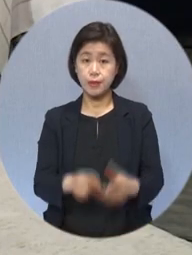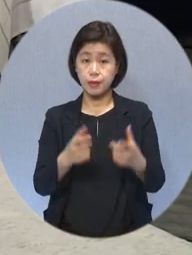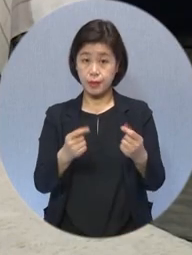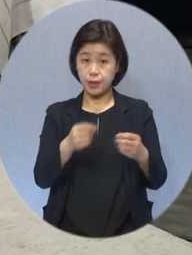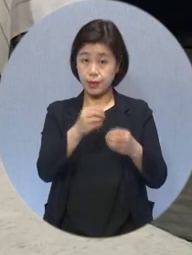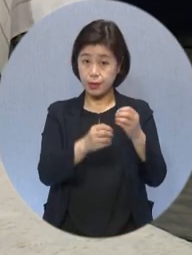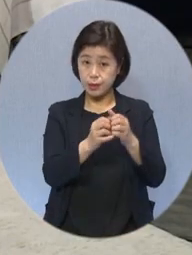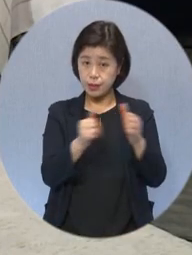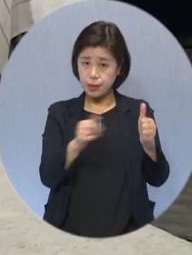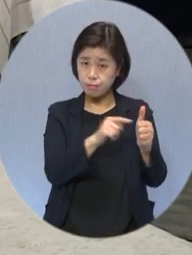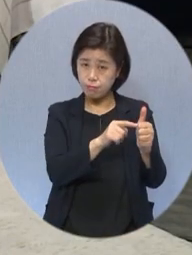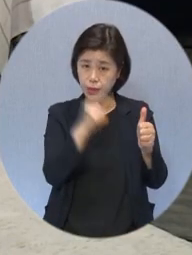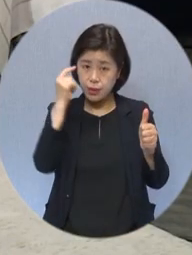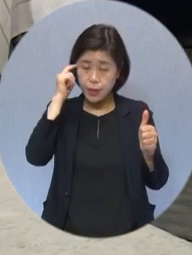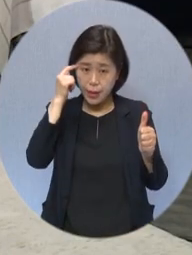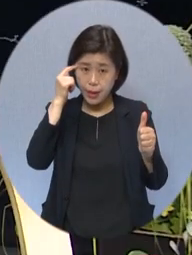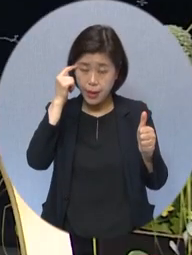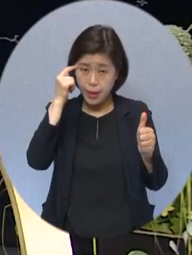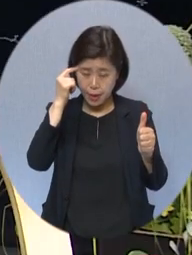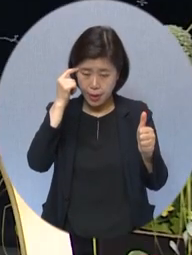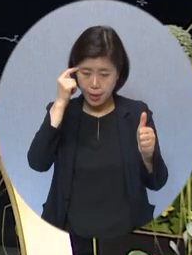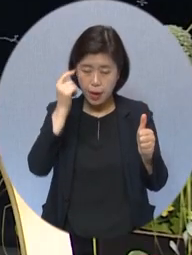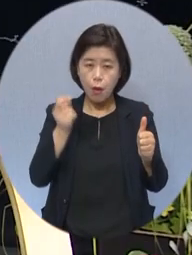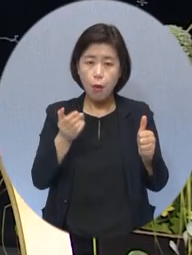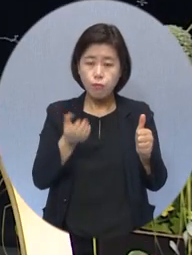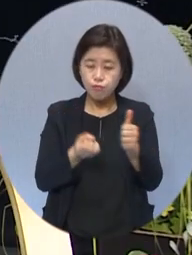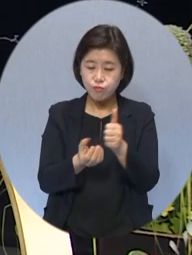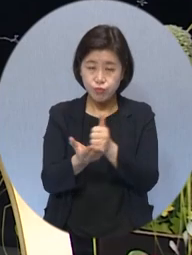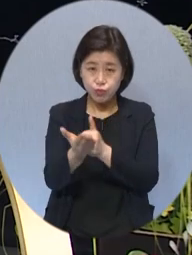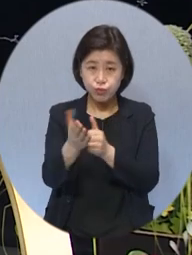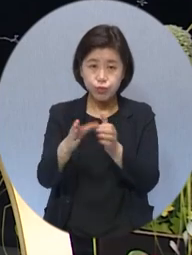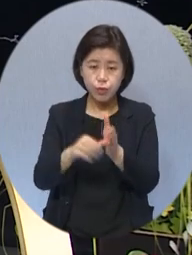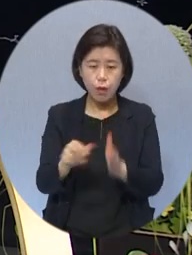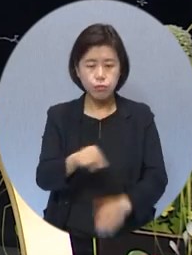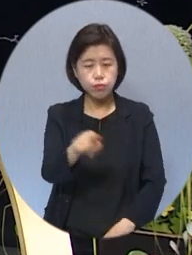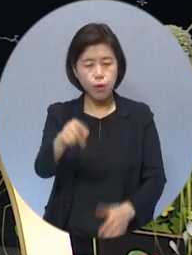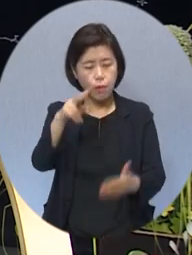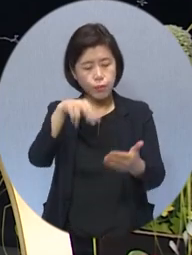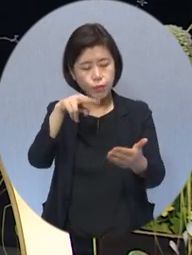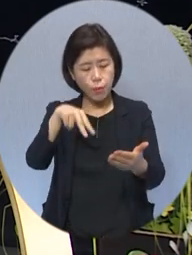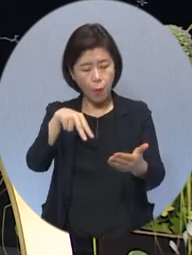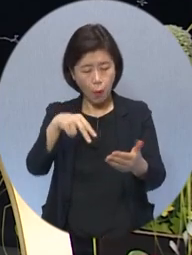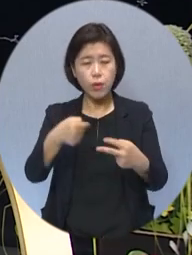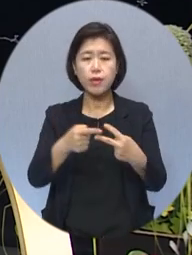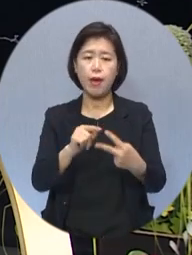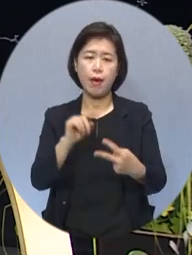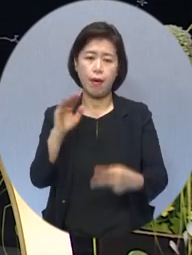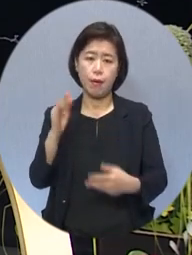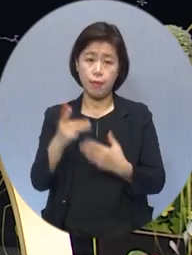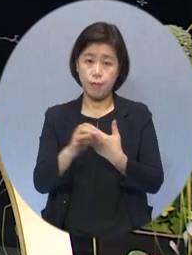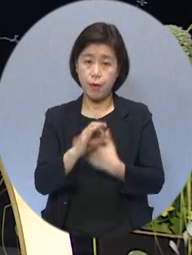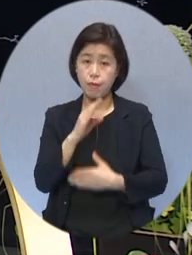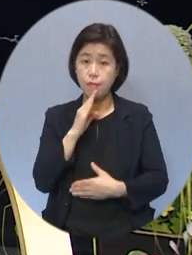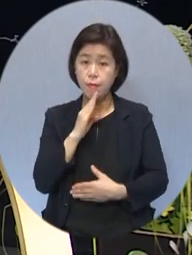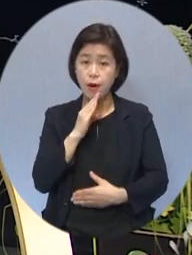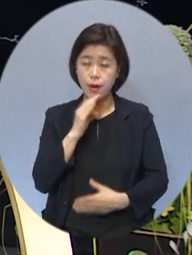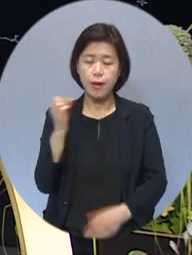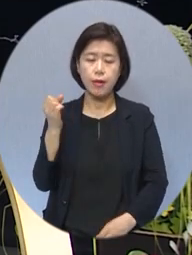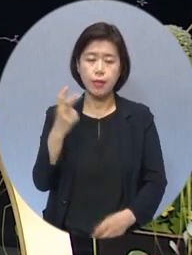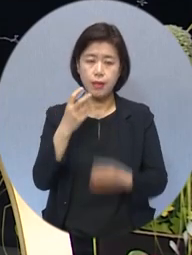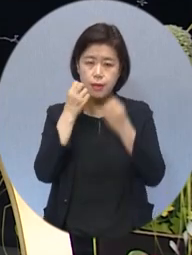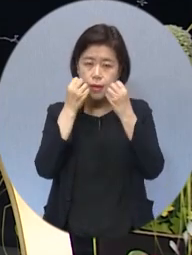의도가 독자들에게 납득되어야만 시인의 재창조는 예술일 것이며 이미 획득한